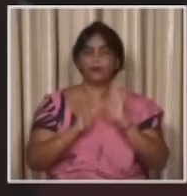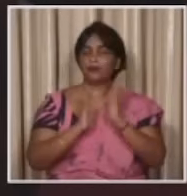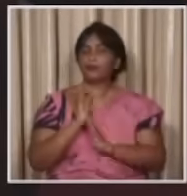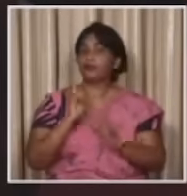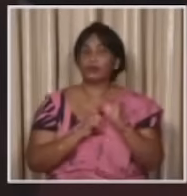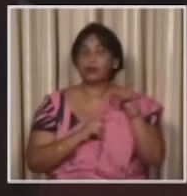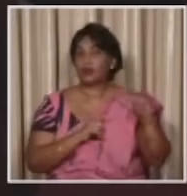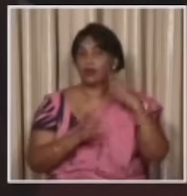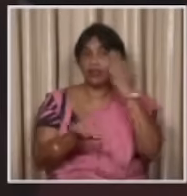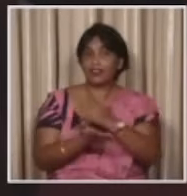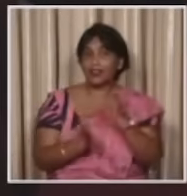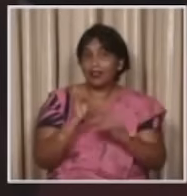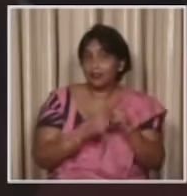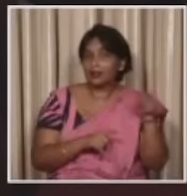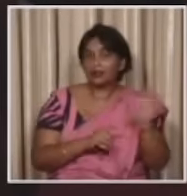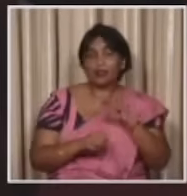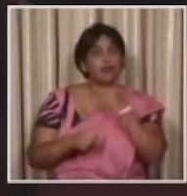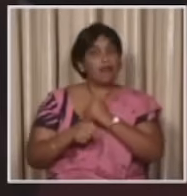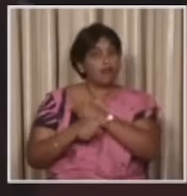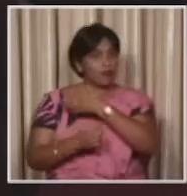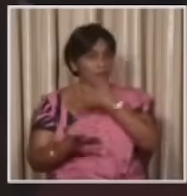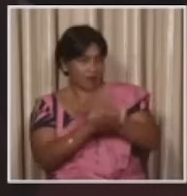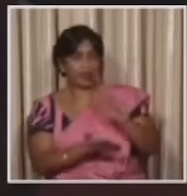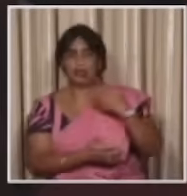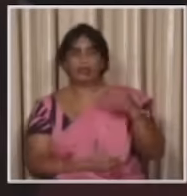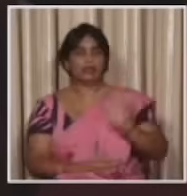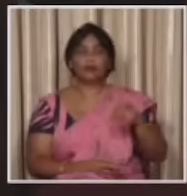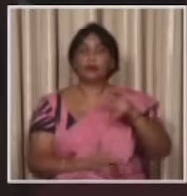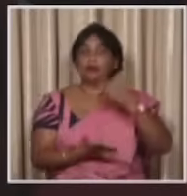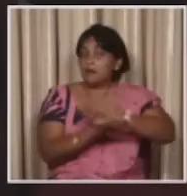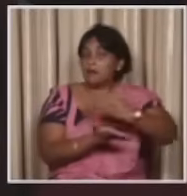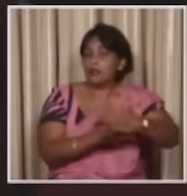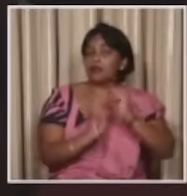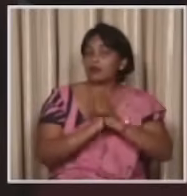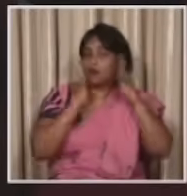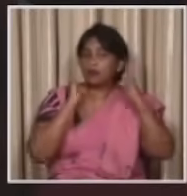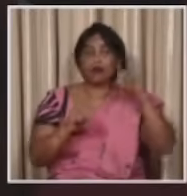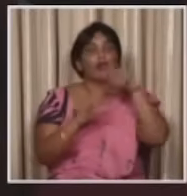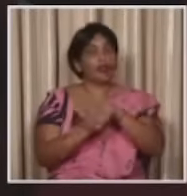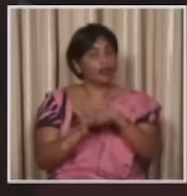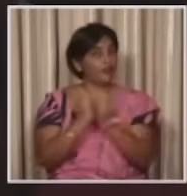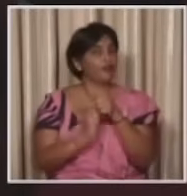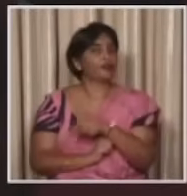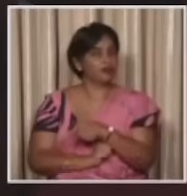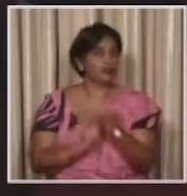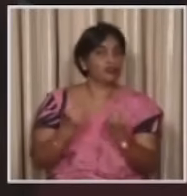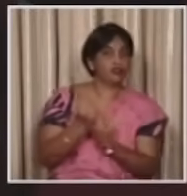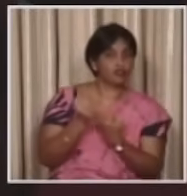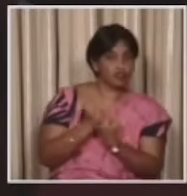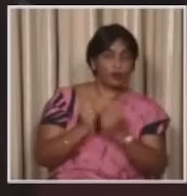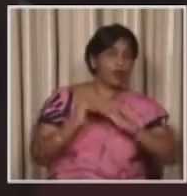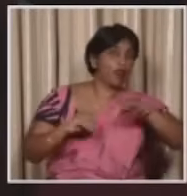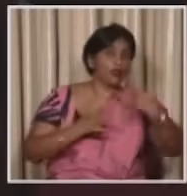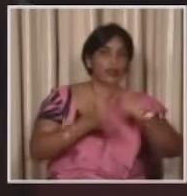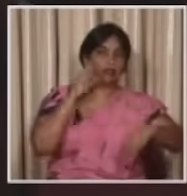ඇමතිවරු නෙමෙයි ඒක අවහිර කරේ, තිබුණු ආණ්ඩු නෙමෙයි ඒක අවහිර කරේ. ඒකට අවහිර කරපු ඇතුලේ හිටපු කට්ටියක් හිටියා, ඒ කට්ටියට සහයෝගය දෙන එළියෙන්